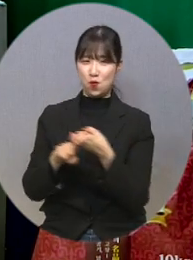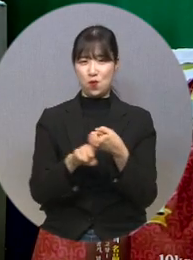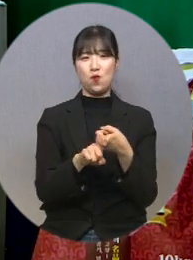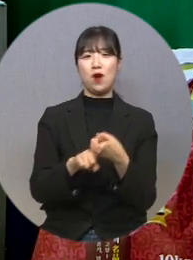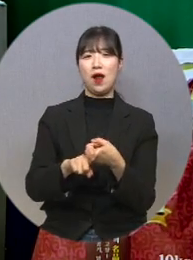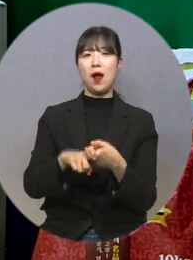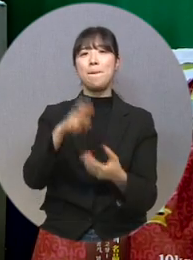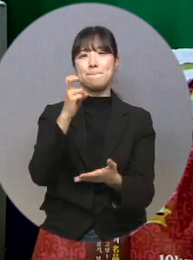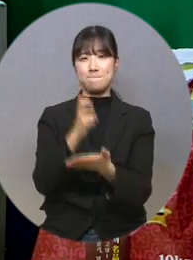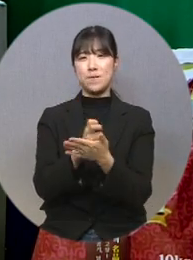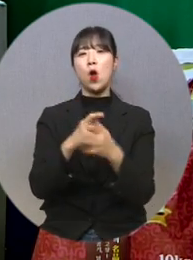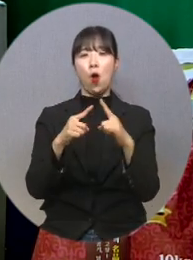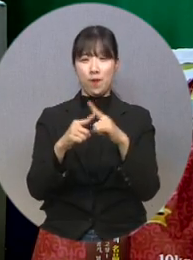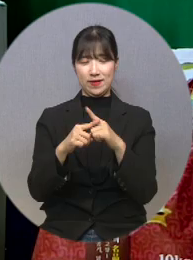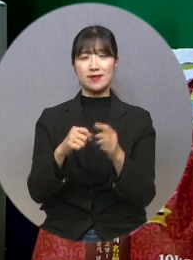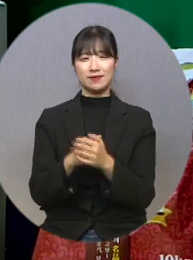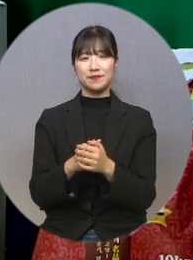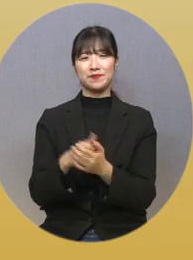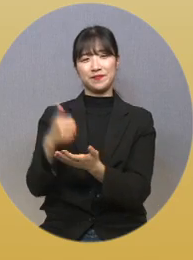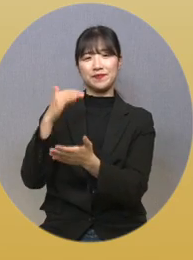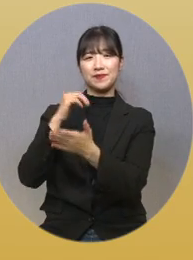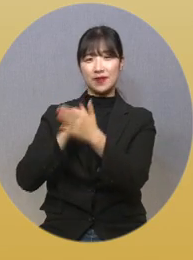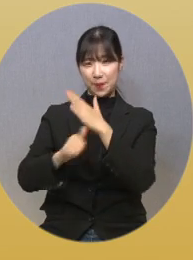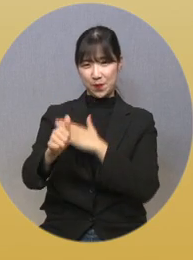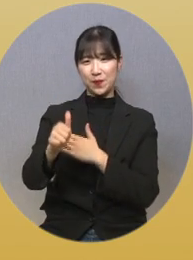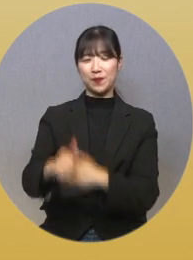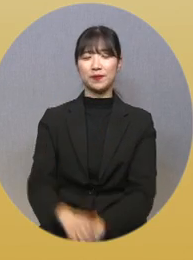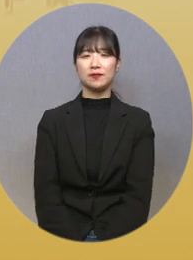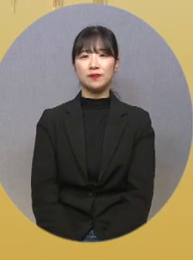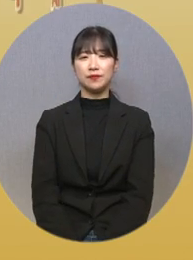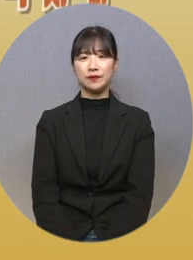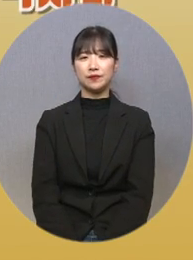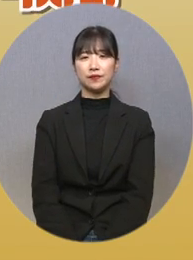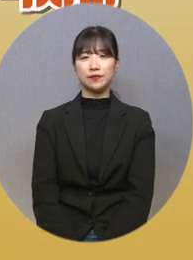나오셨습니다. 서현용 대표님 모실게요. 예.